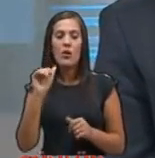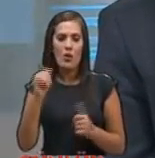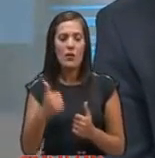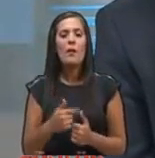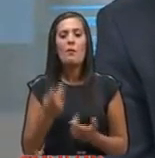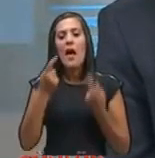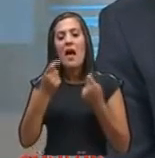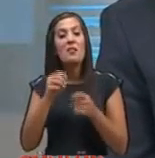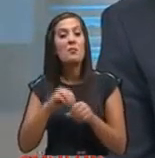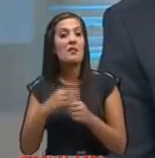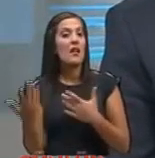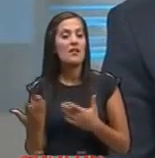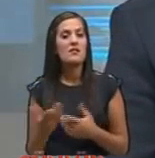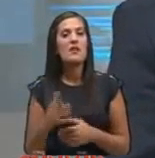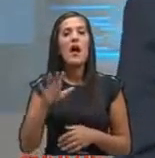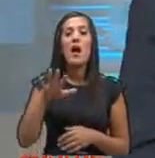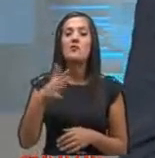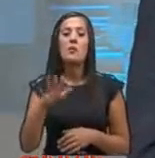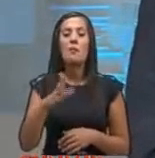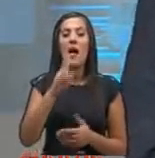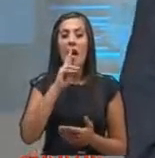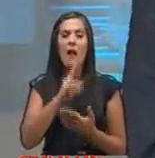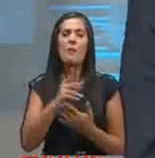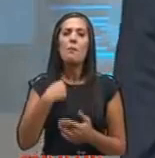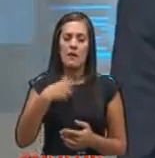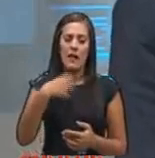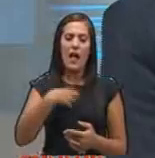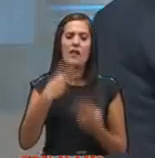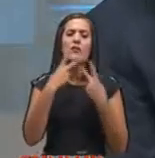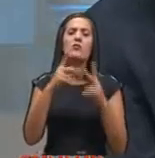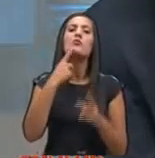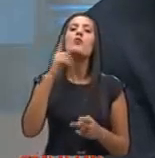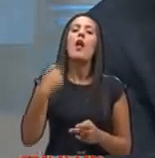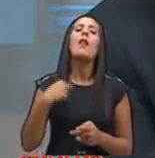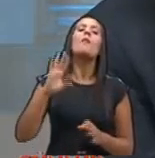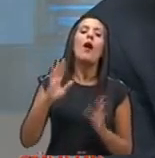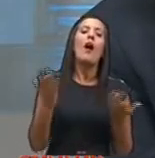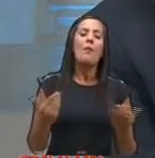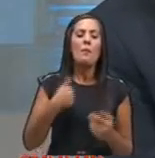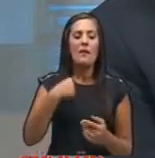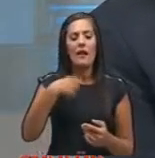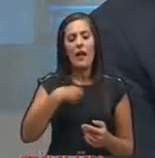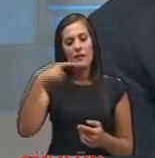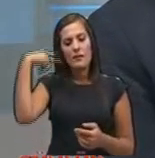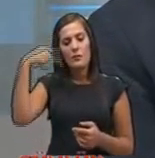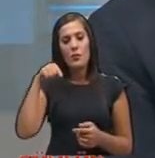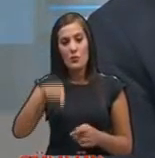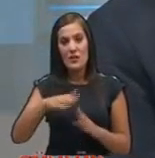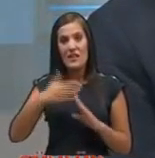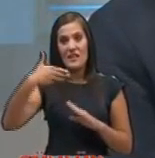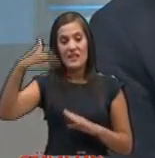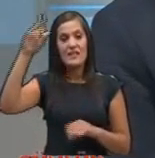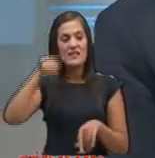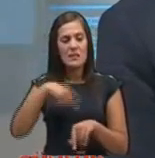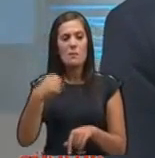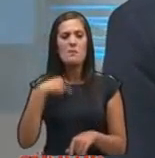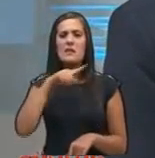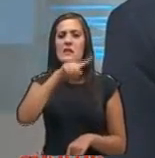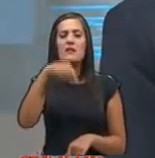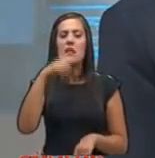nasıldır acaba falan diye eminim ki bunu açıkça söylemiyorlar tabii ki ama buradan ayrıldıklarında biz